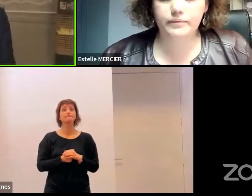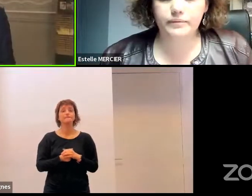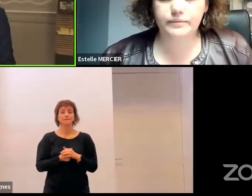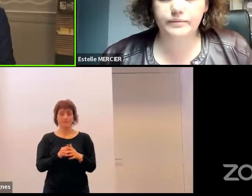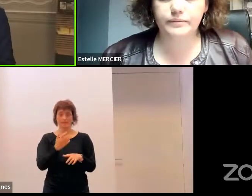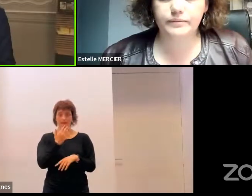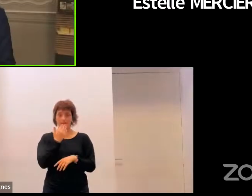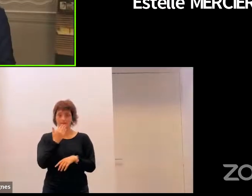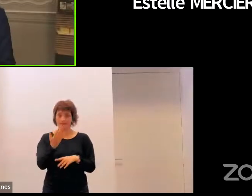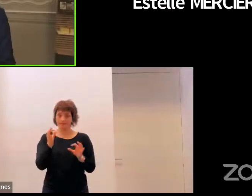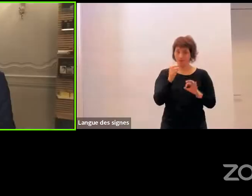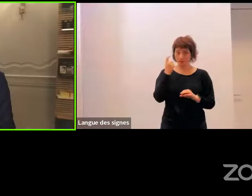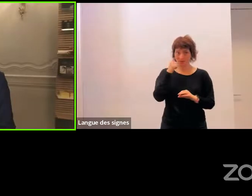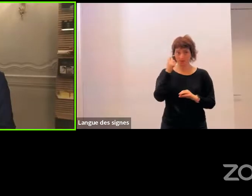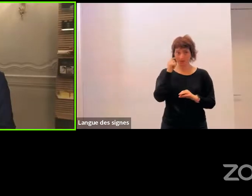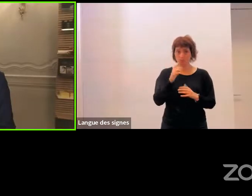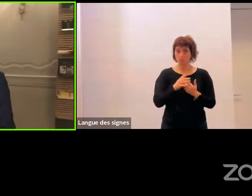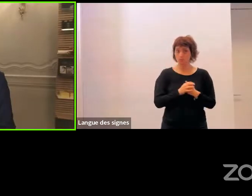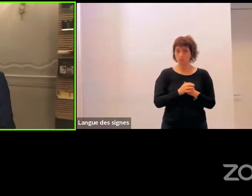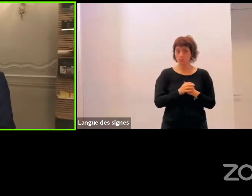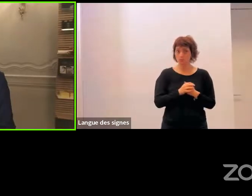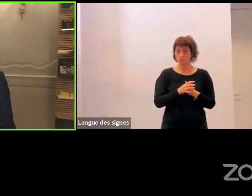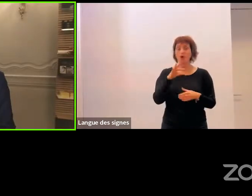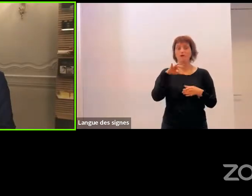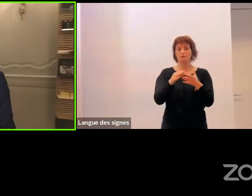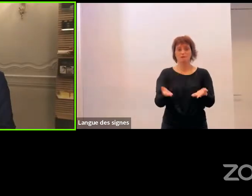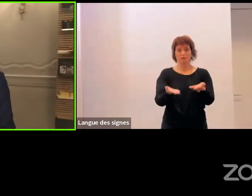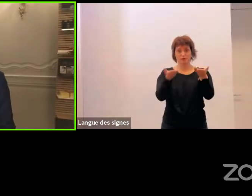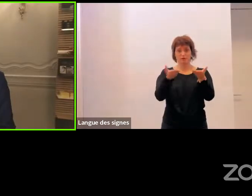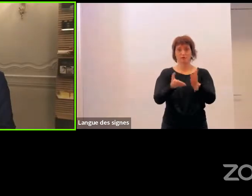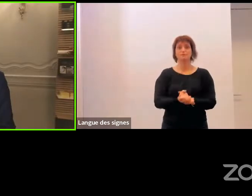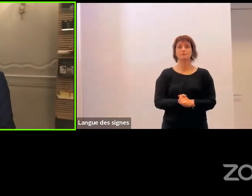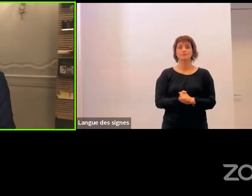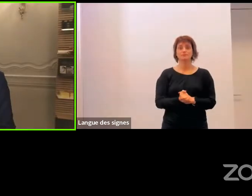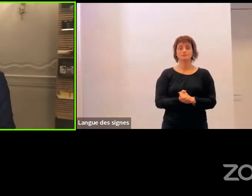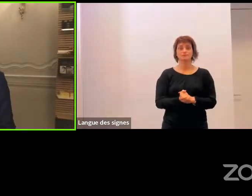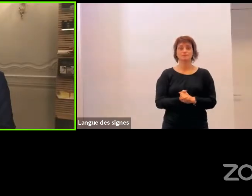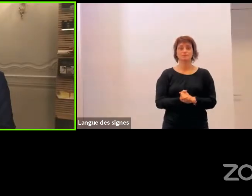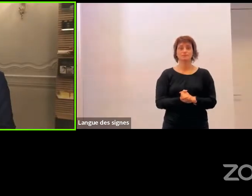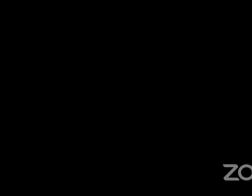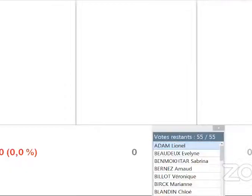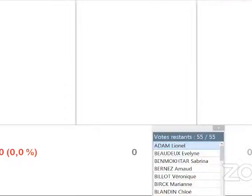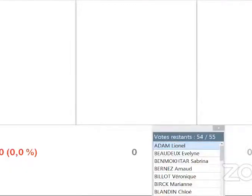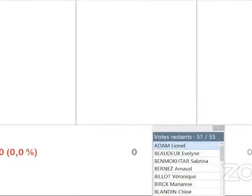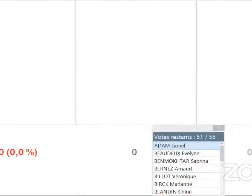Merci. Pas d'observation. Le scrutin est ouvert.